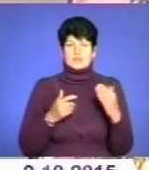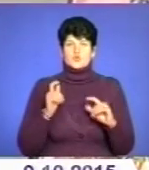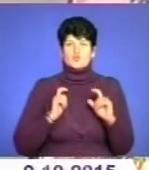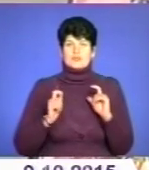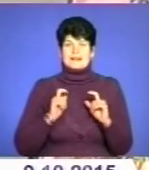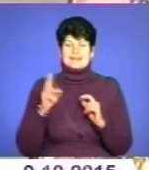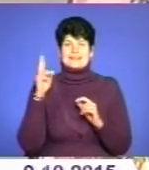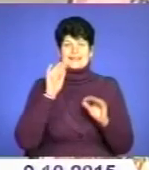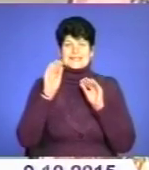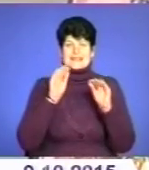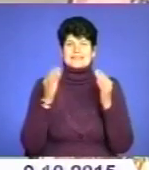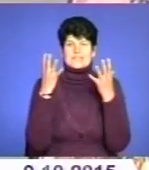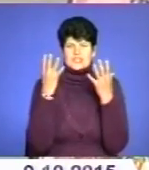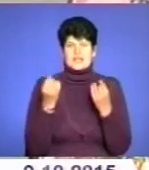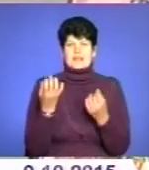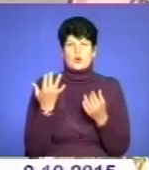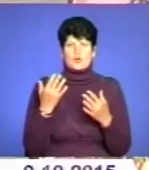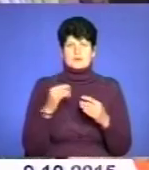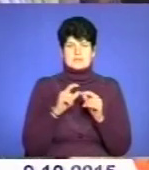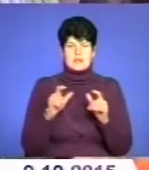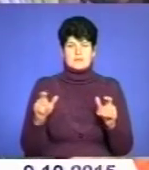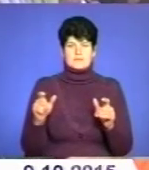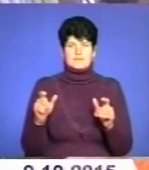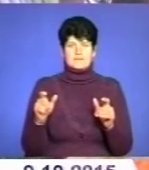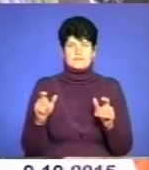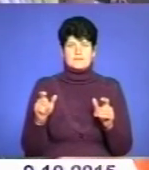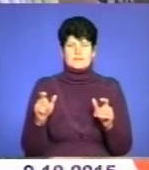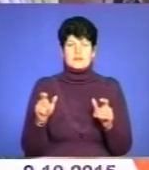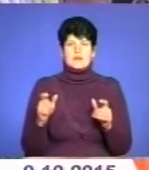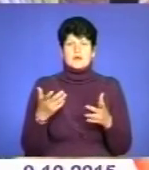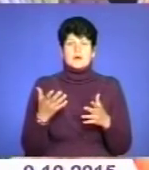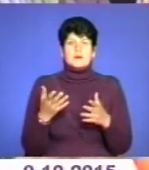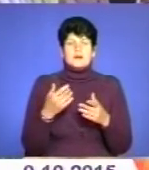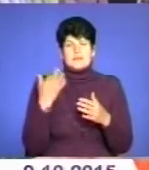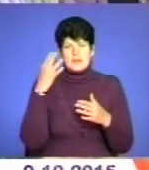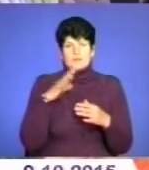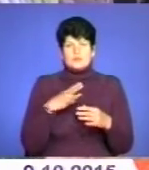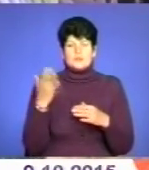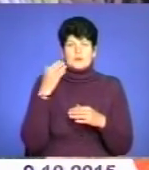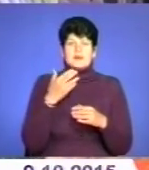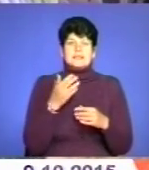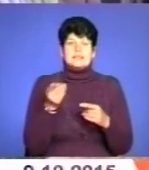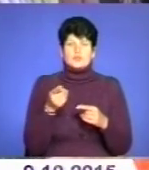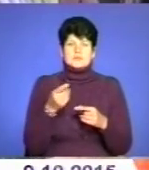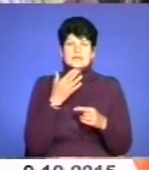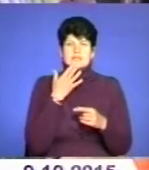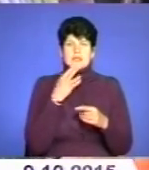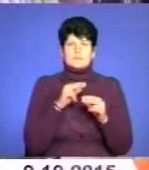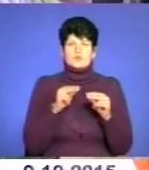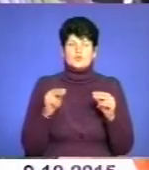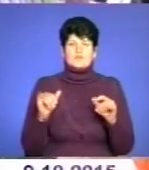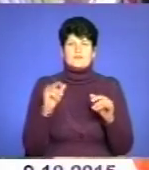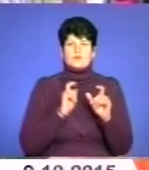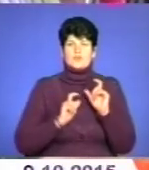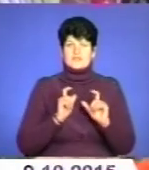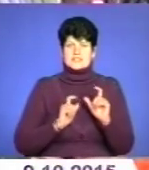студенти-дизайнери ще кількох навчальних закладів. Ідея в нас виникла ще минулого року. Ми представляємо Тернопільський національний педагогічний університет імені Володимира